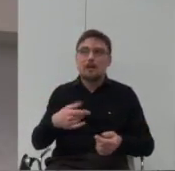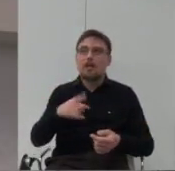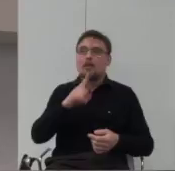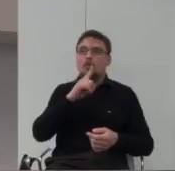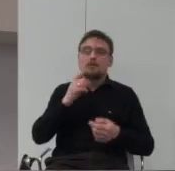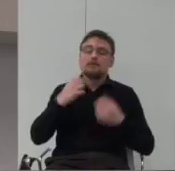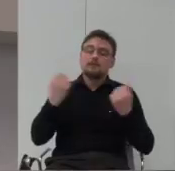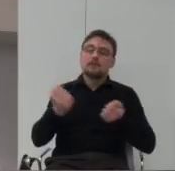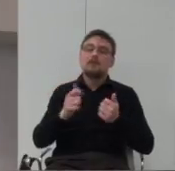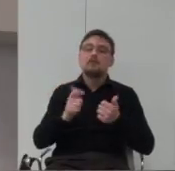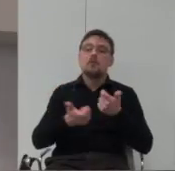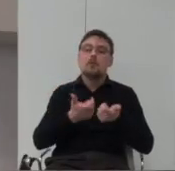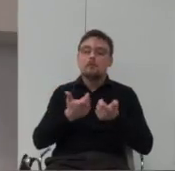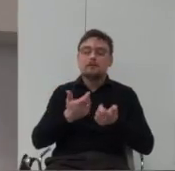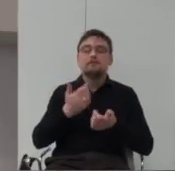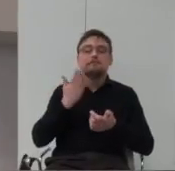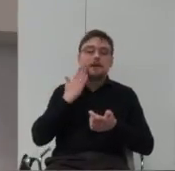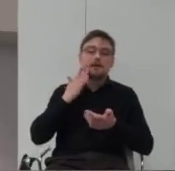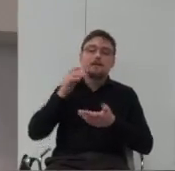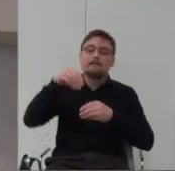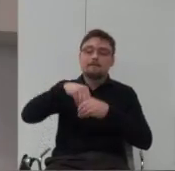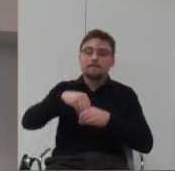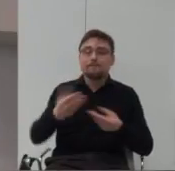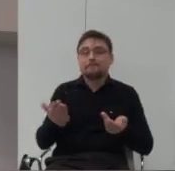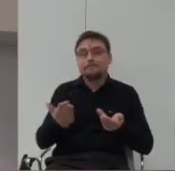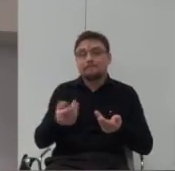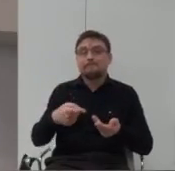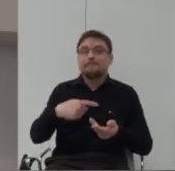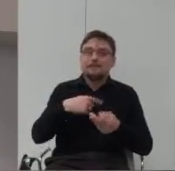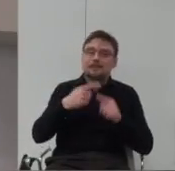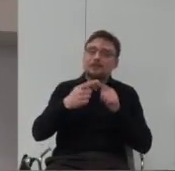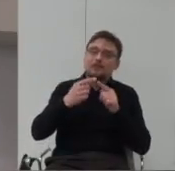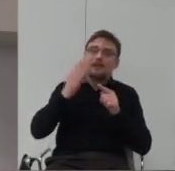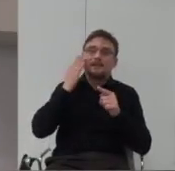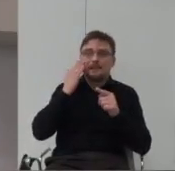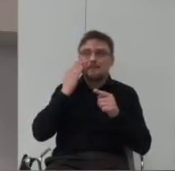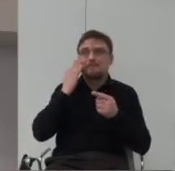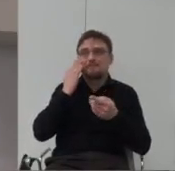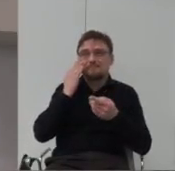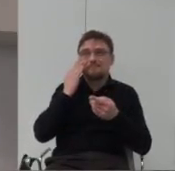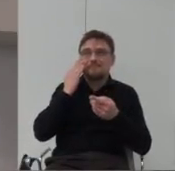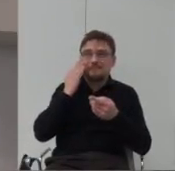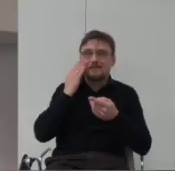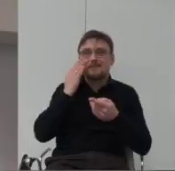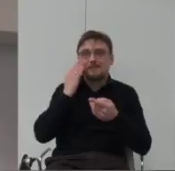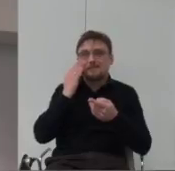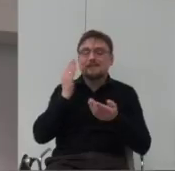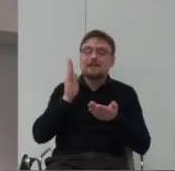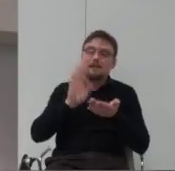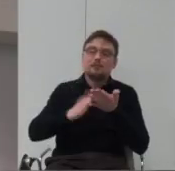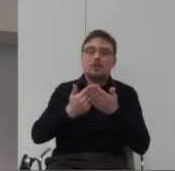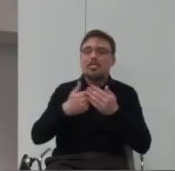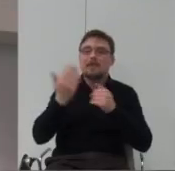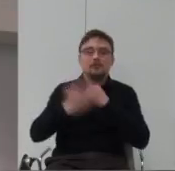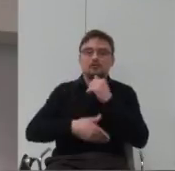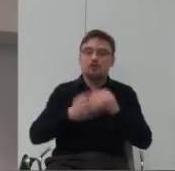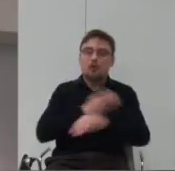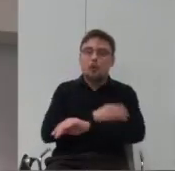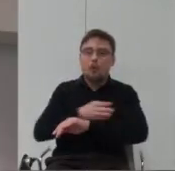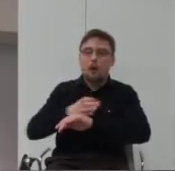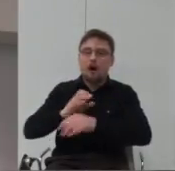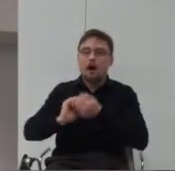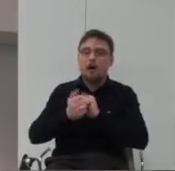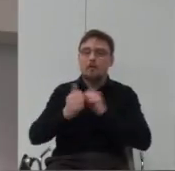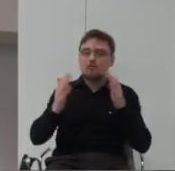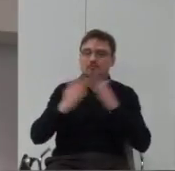zostawiona, porzucona, nie wiadomo, co się z tym będzie działo. No, ludzie starają się w takich strukturach funkcjonować. My to w jakiś sposób znamy